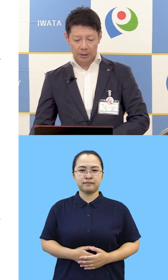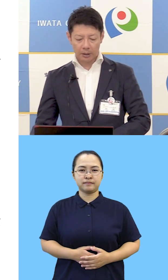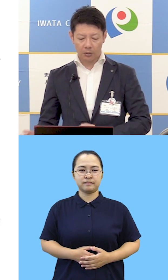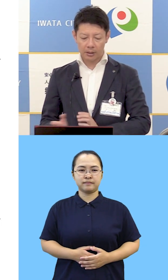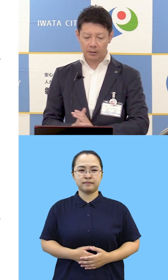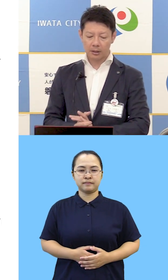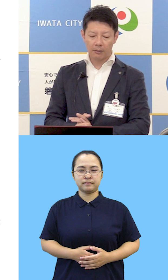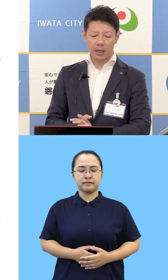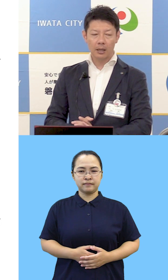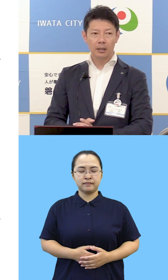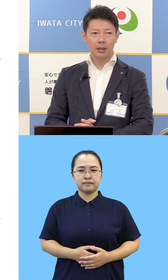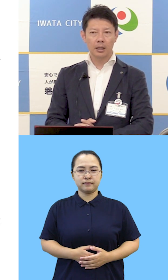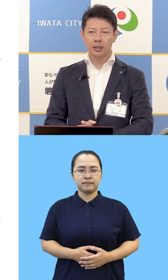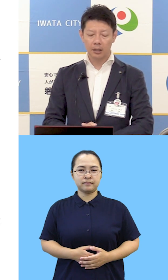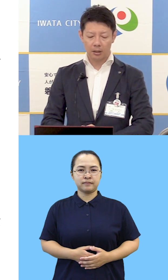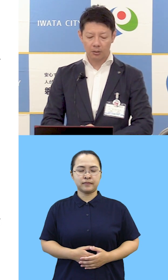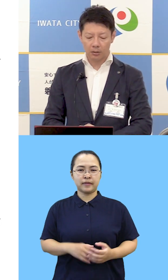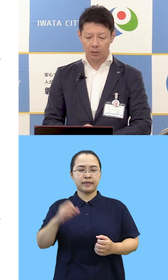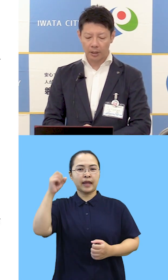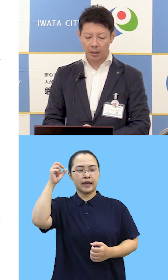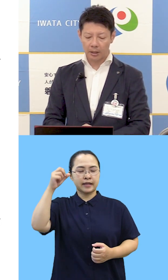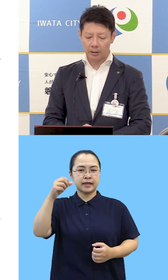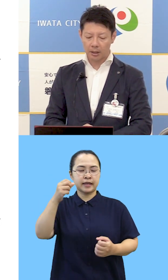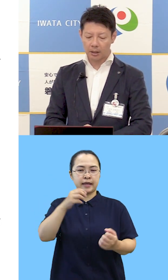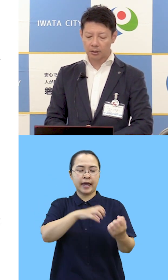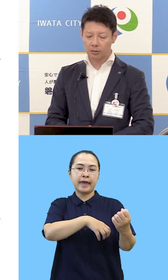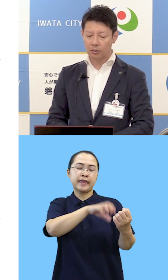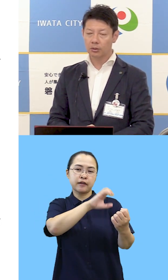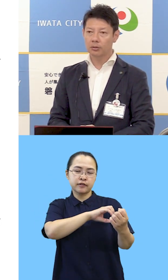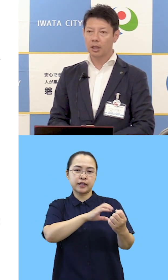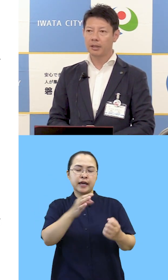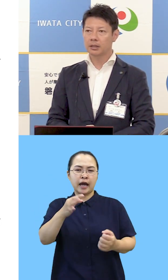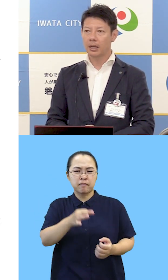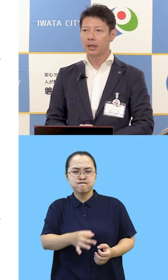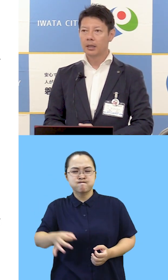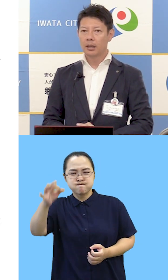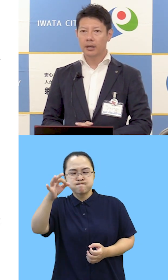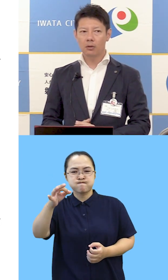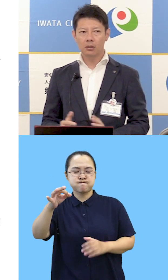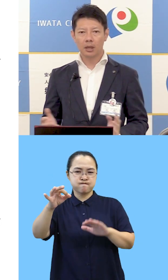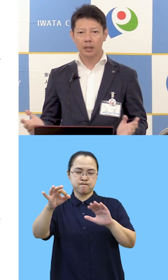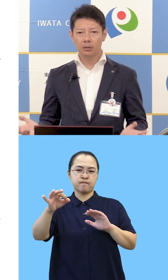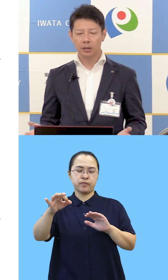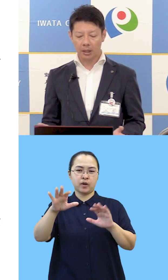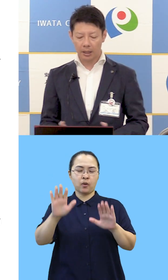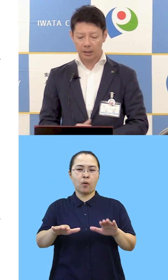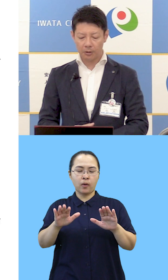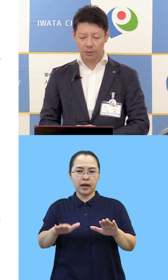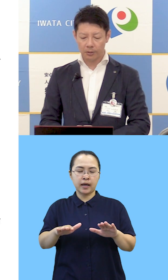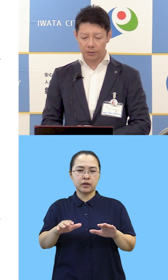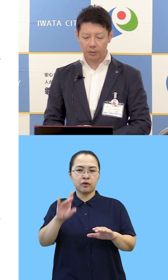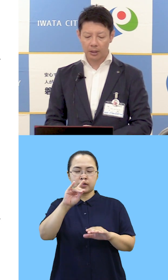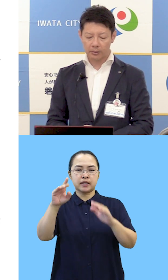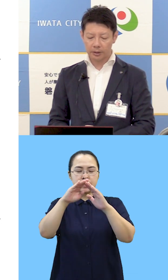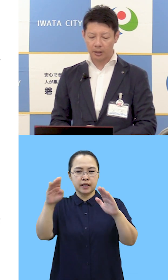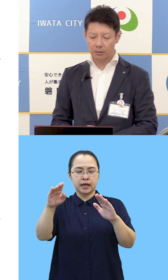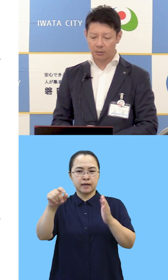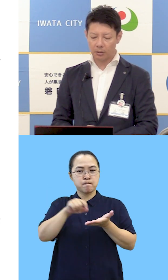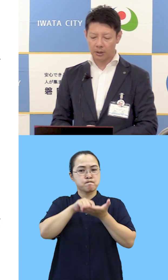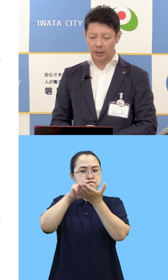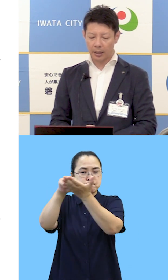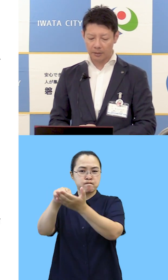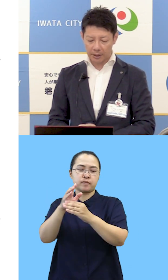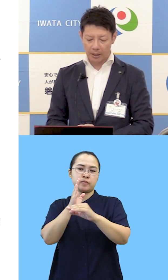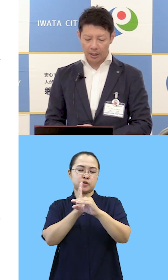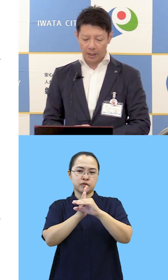。で、これについては電気燃料のエネルギー価格の高騰を受けまして、今回の議会でも上程をしている